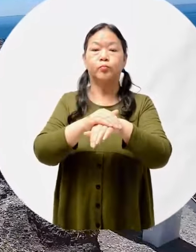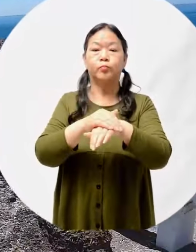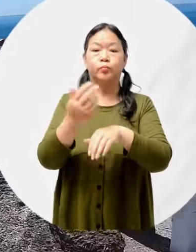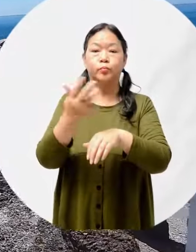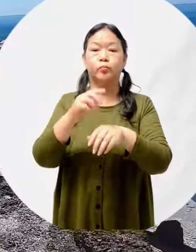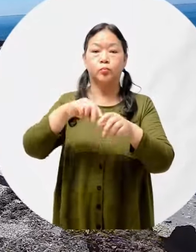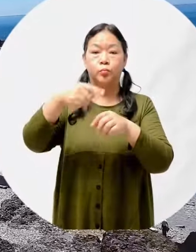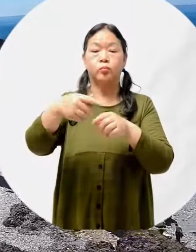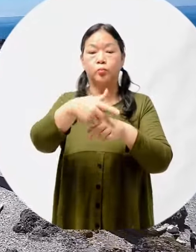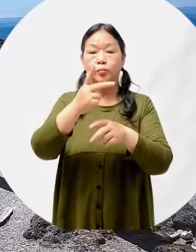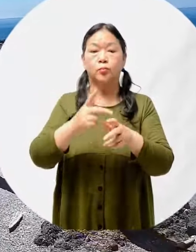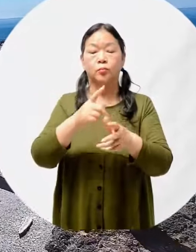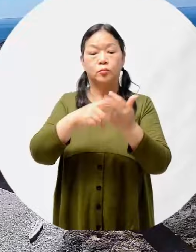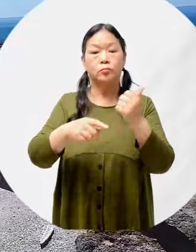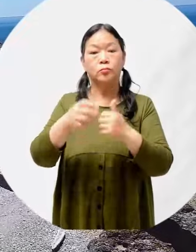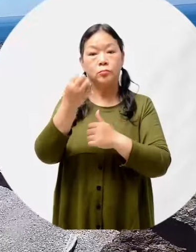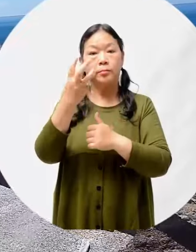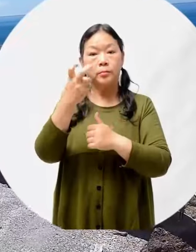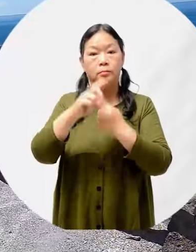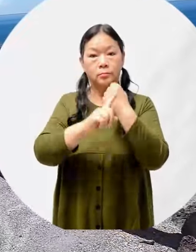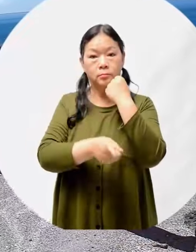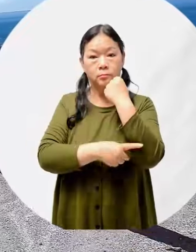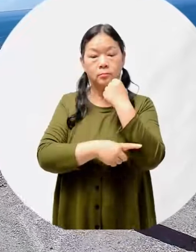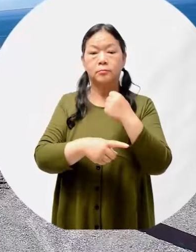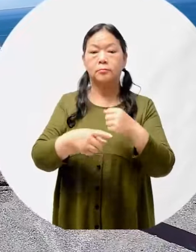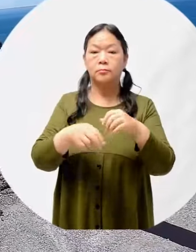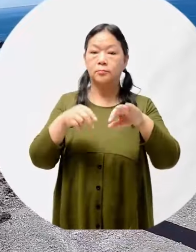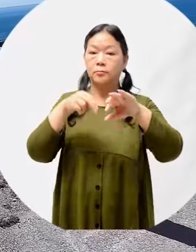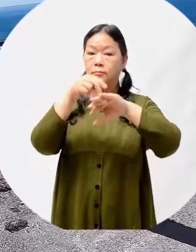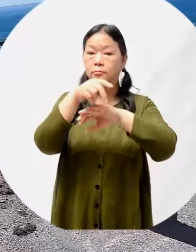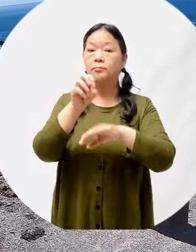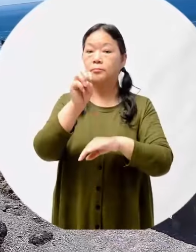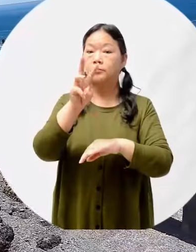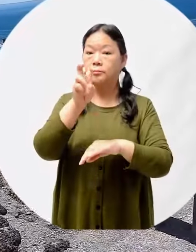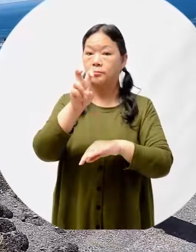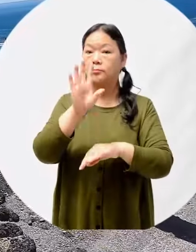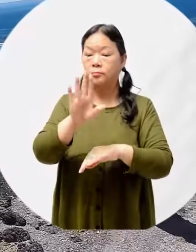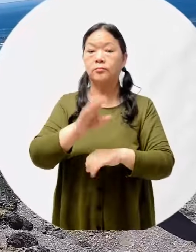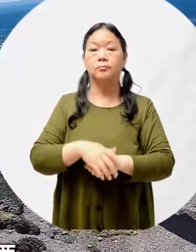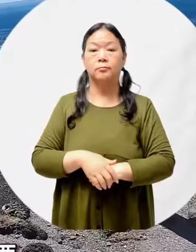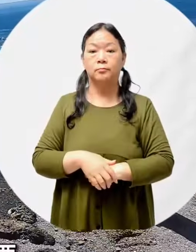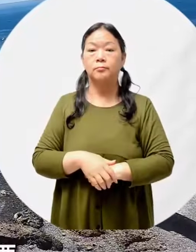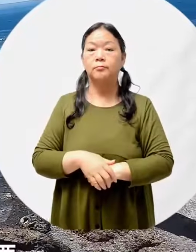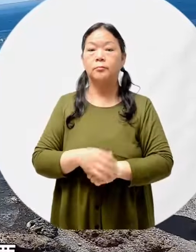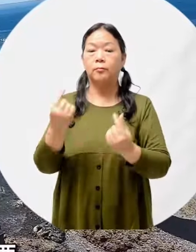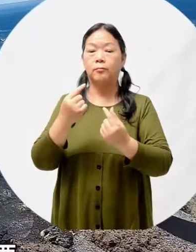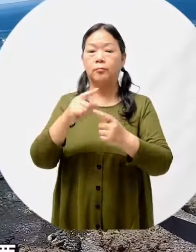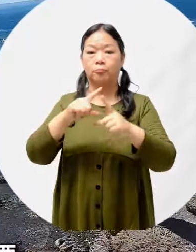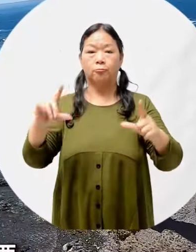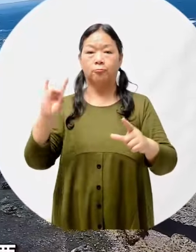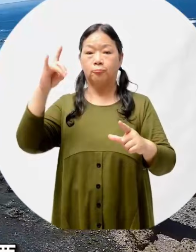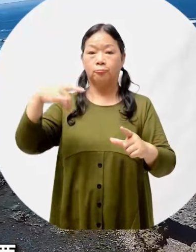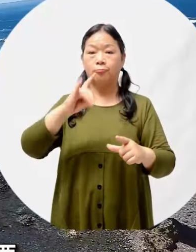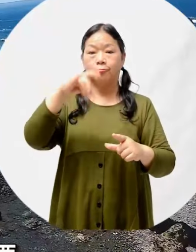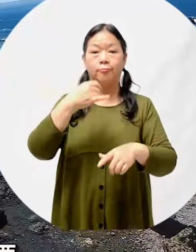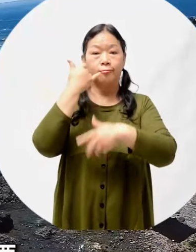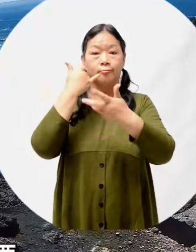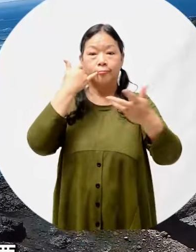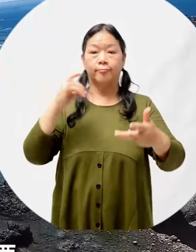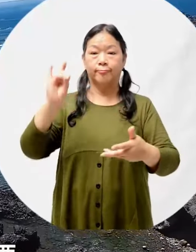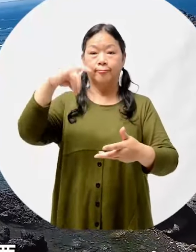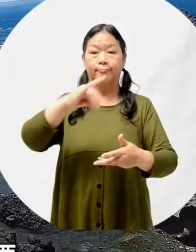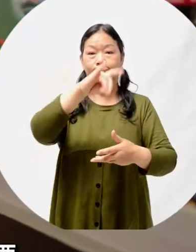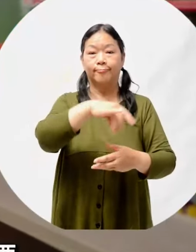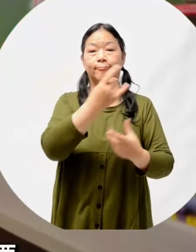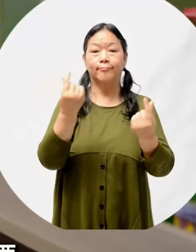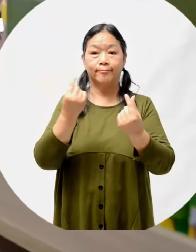梯也有320阶，宛如一条巨龙俯卧海上长龙卧波，气势壮观，已成为东部海岸线